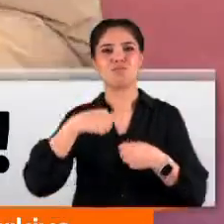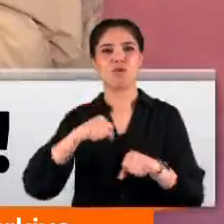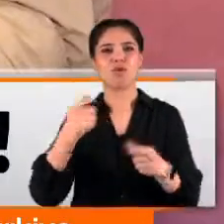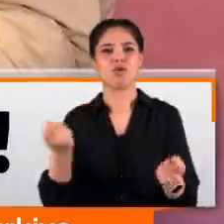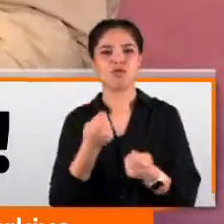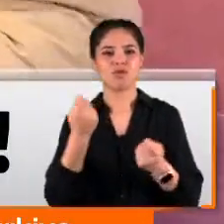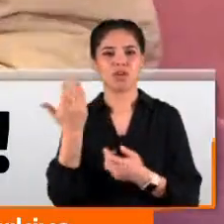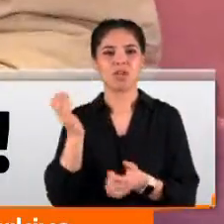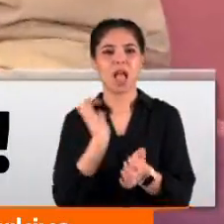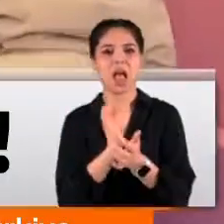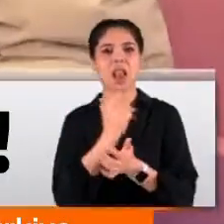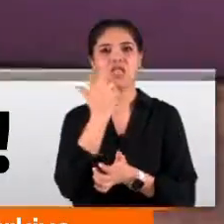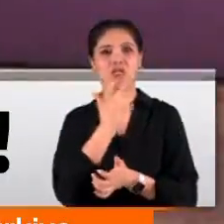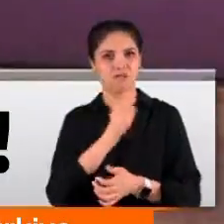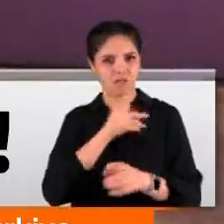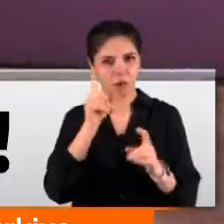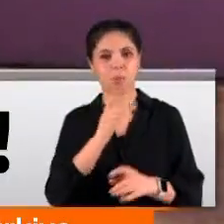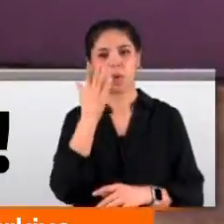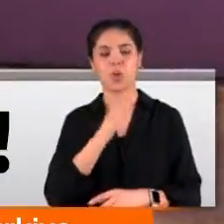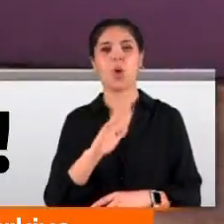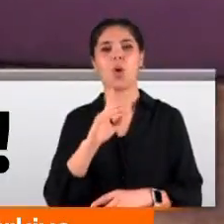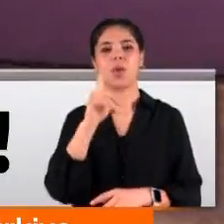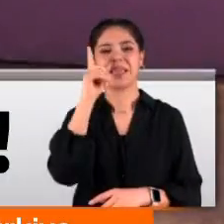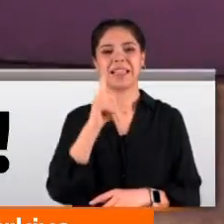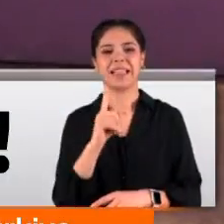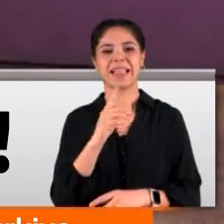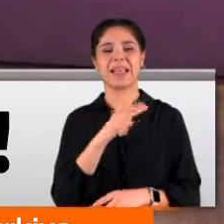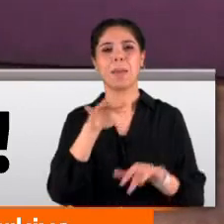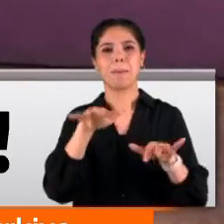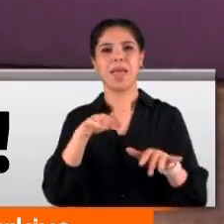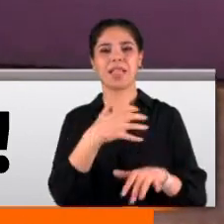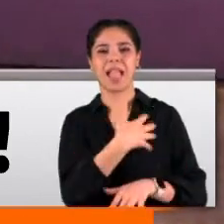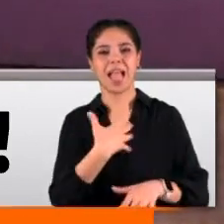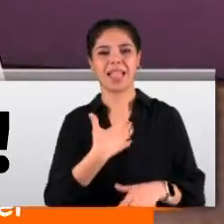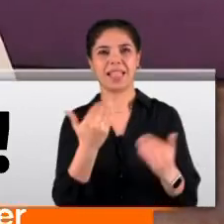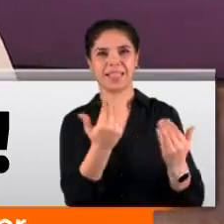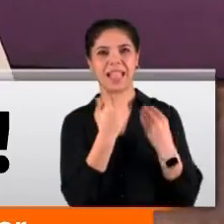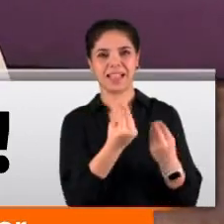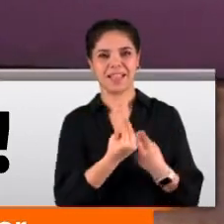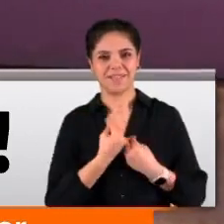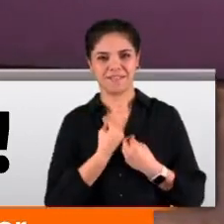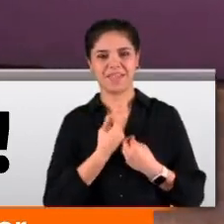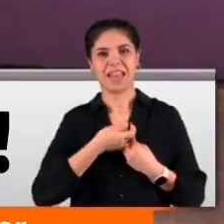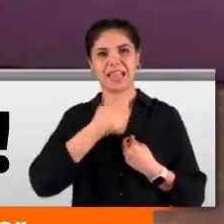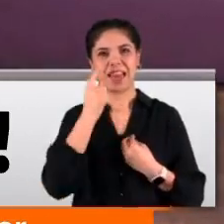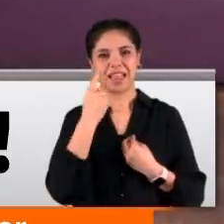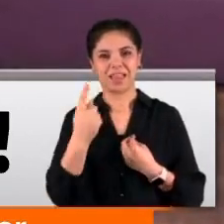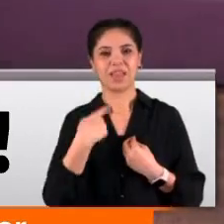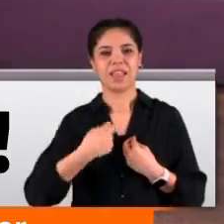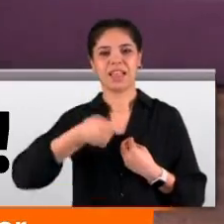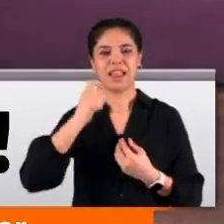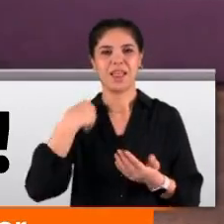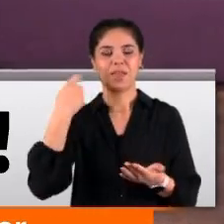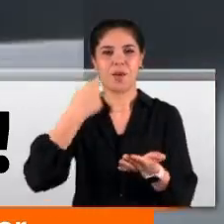yapıyordu. Ailede müzisyen var mı? Yok, hayır. İlk piyanomu annem sağ olsun destek vererek aldı. Hani benim adıma kredi çekti, ben de krediyi